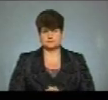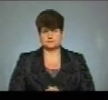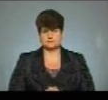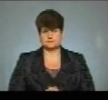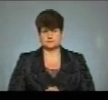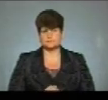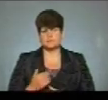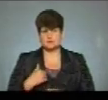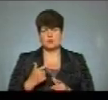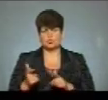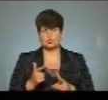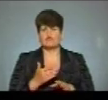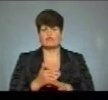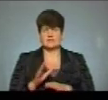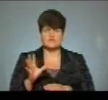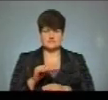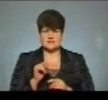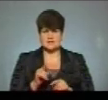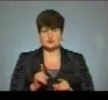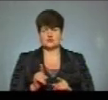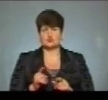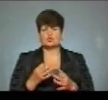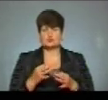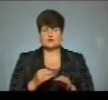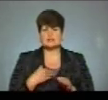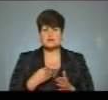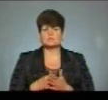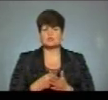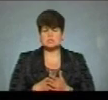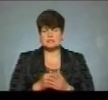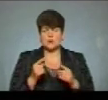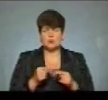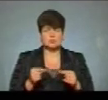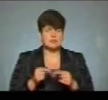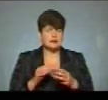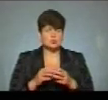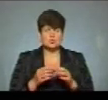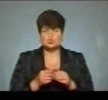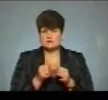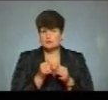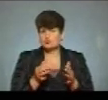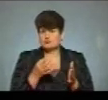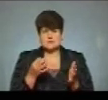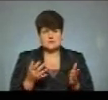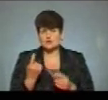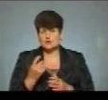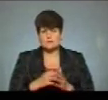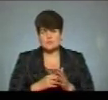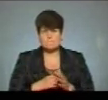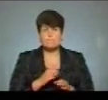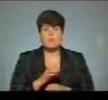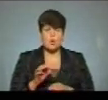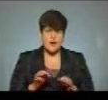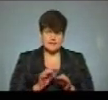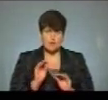Ми готові виділити все те, що буде дозволяти наш бюджет. Але, знову ж таки, конкретної суми не можна сказати тільки з однієї причини. Проект як такий